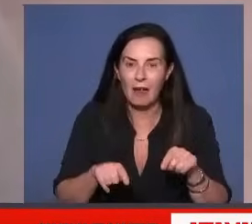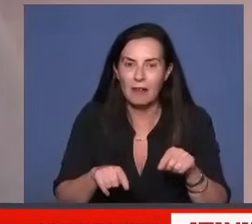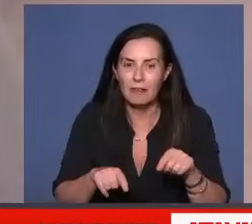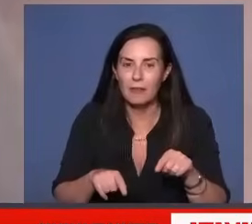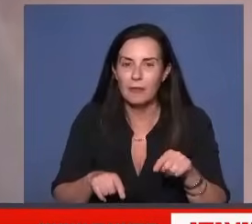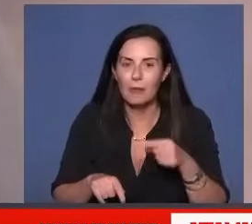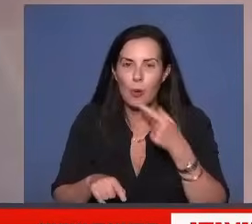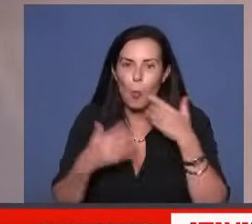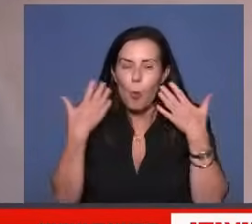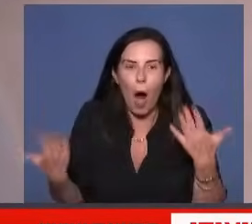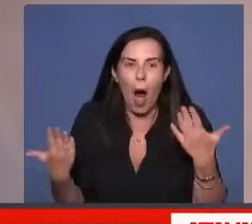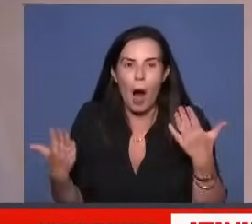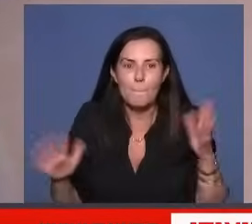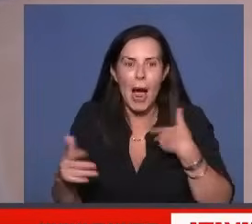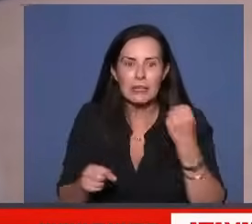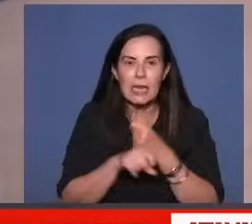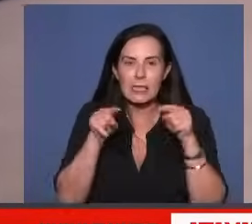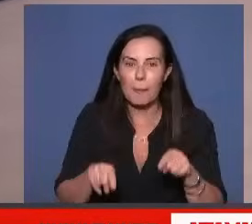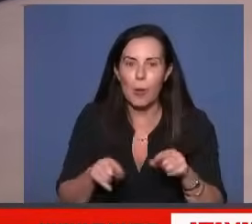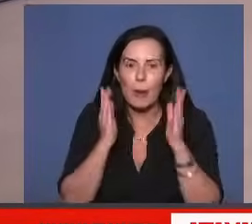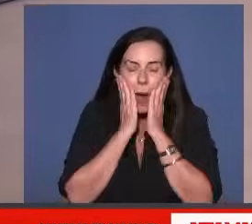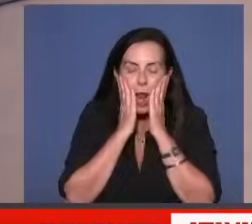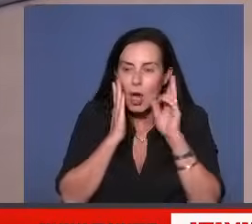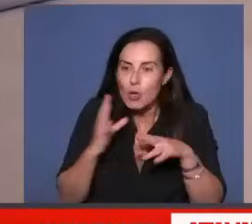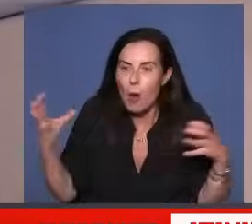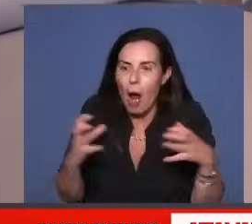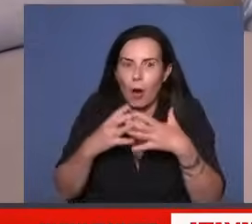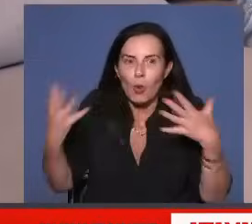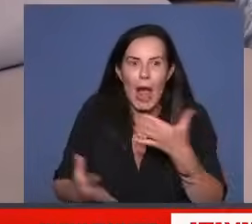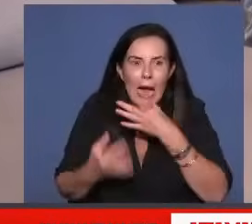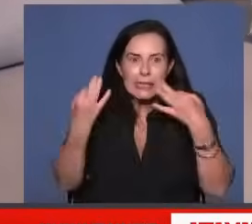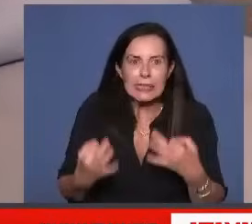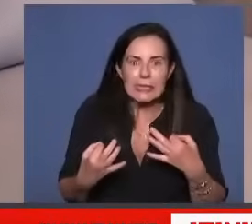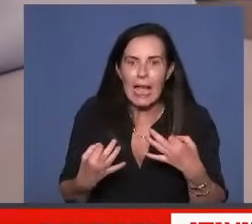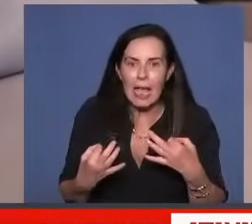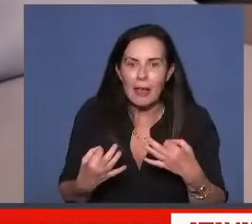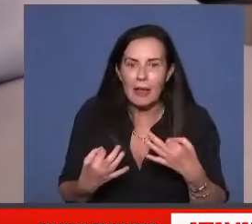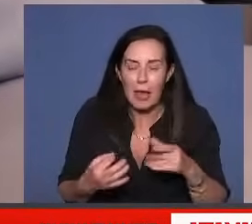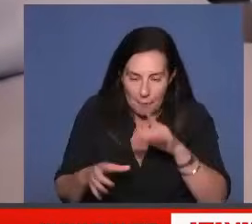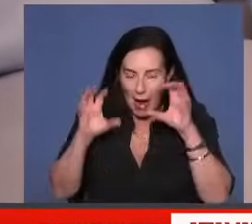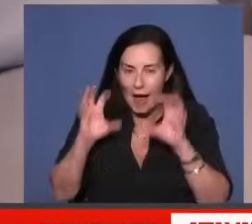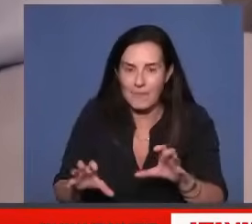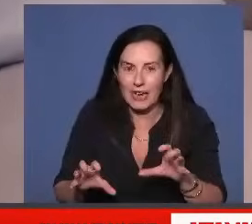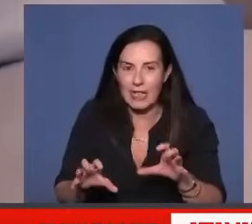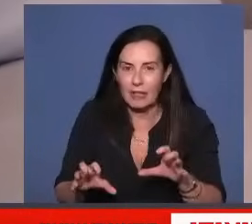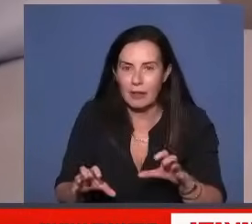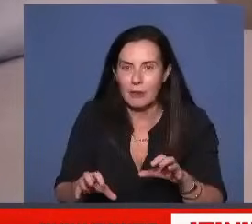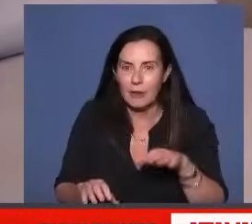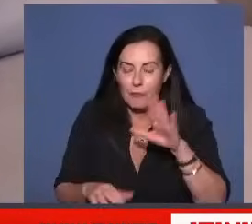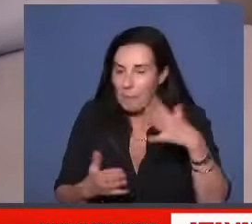אומר, וואו, מה אני אעשה פה? היא מלא, יש פה כיתת כוננות רצינית, הם מפחידים, והם